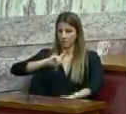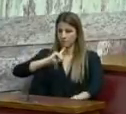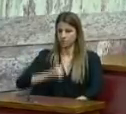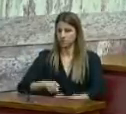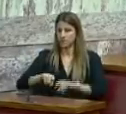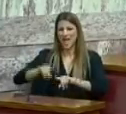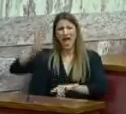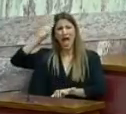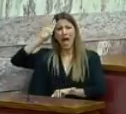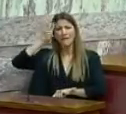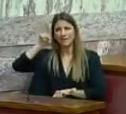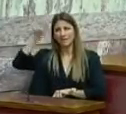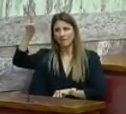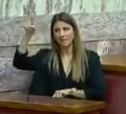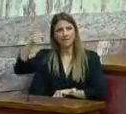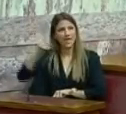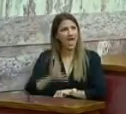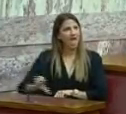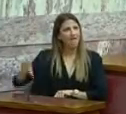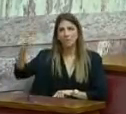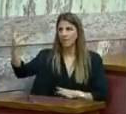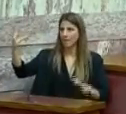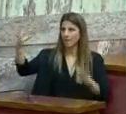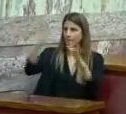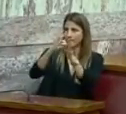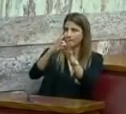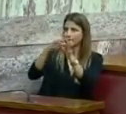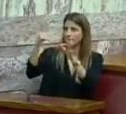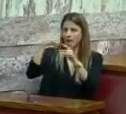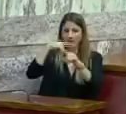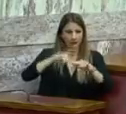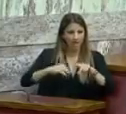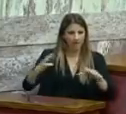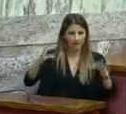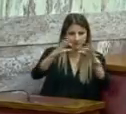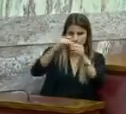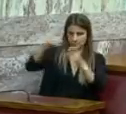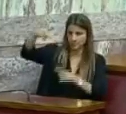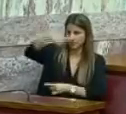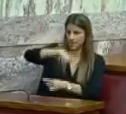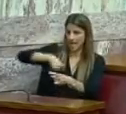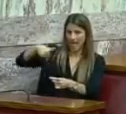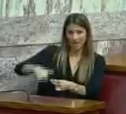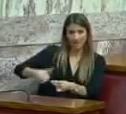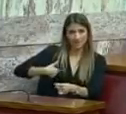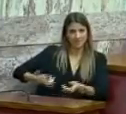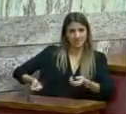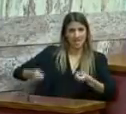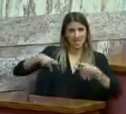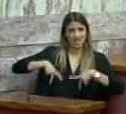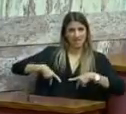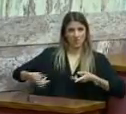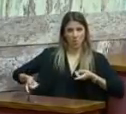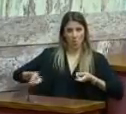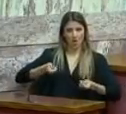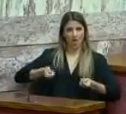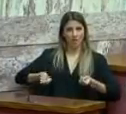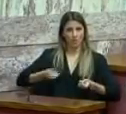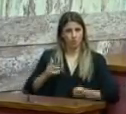Ηνωμένες Πολιτείες, στην Ευρώπη, παντού, και αυτό να μην το απαντάει κανείς αν είναι